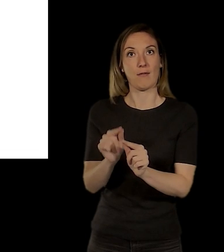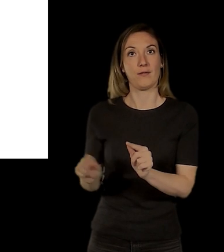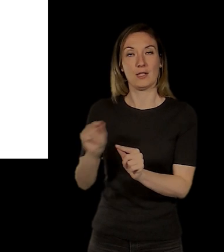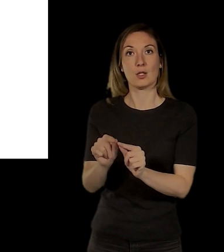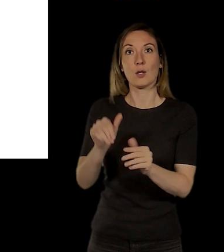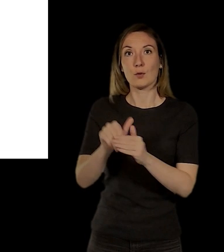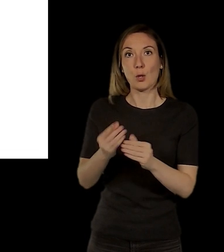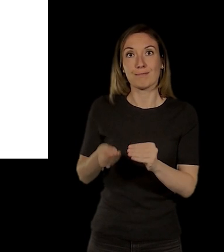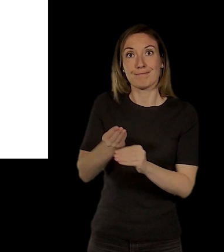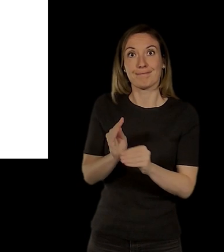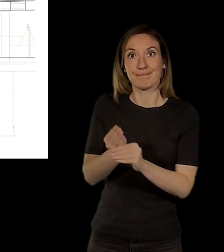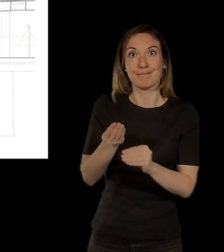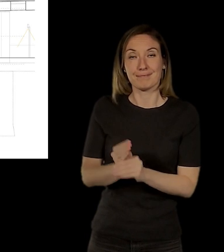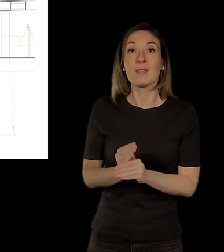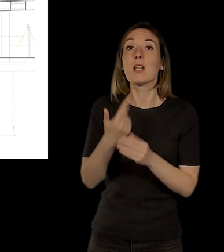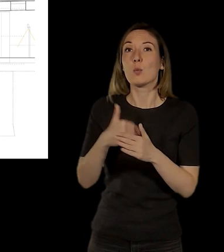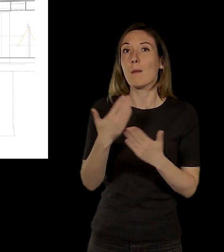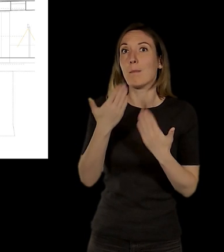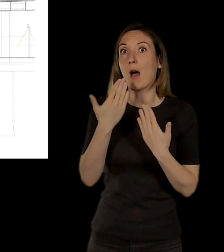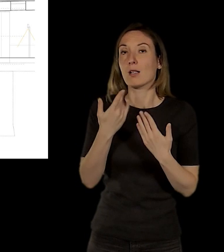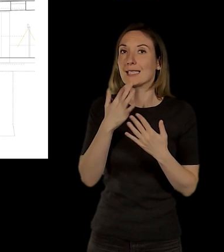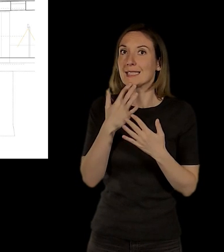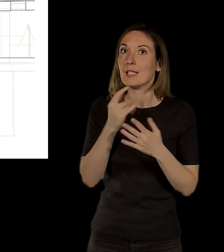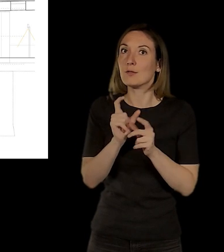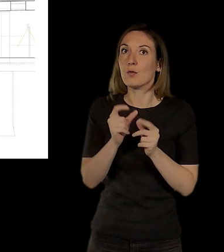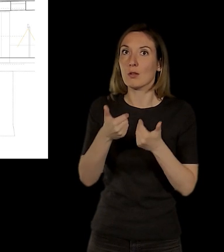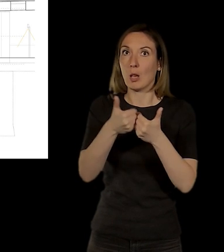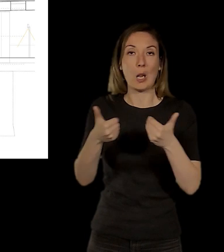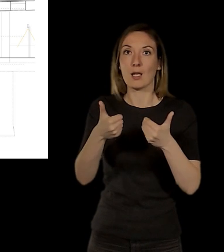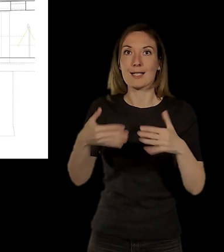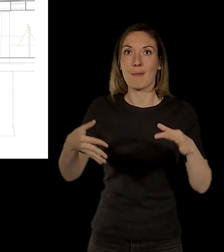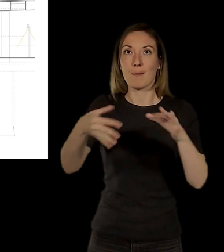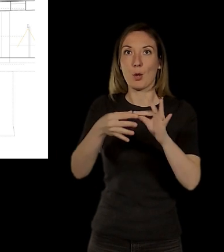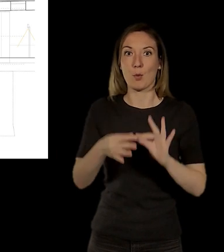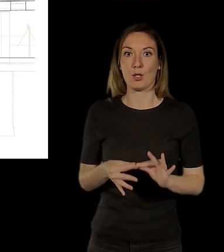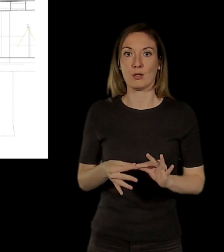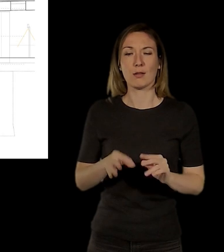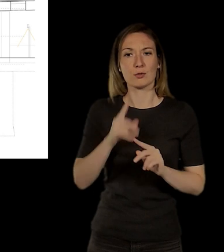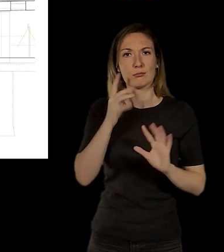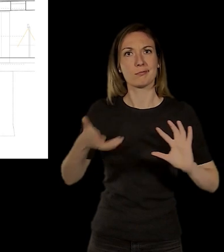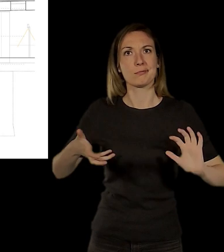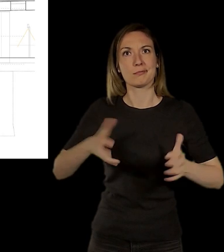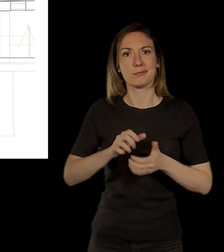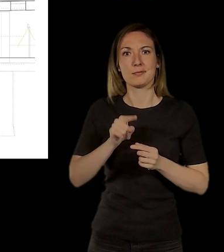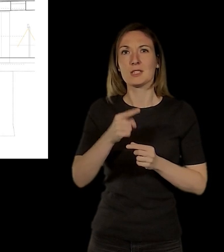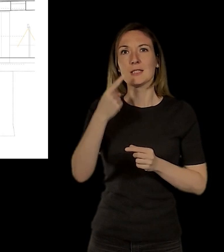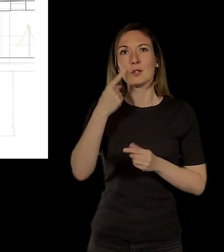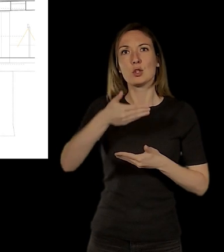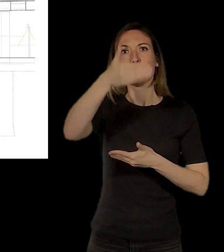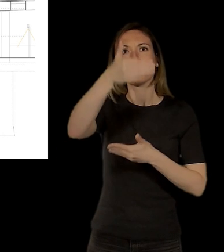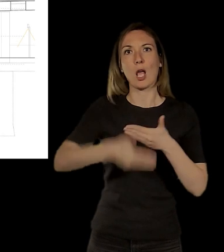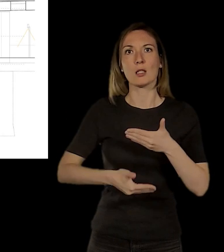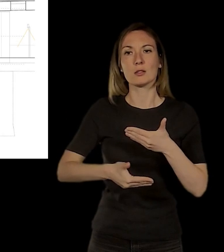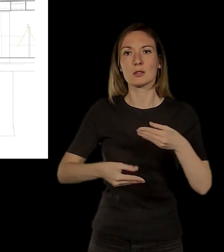stavební prvky toho parku. Ty se dají shrnout zde v tomhletom schématu. Vidíme výřez